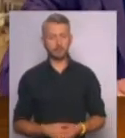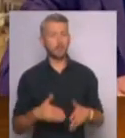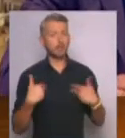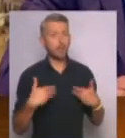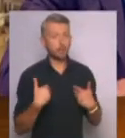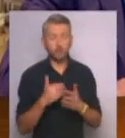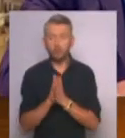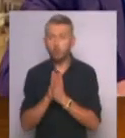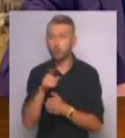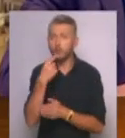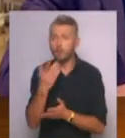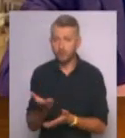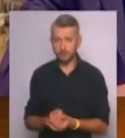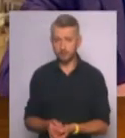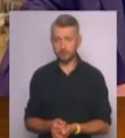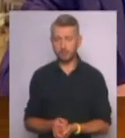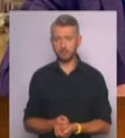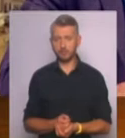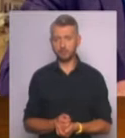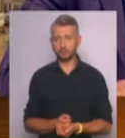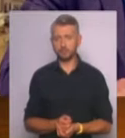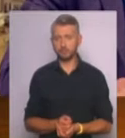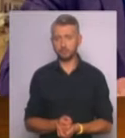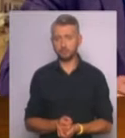Прошу, ви в ефірі, говоріть.